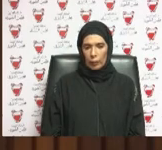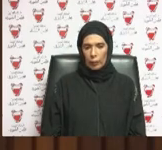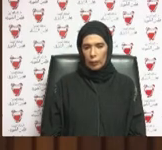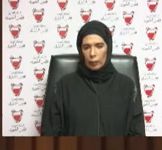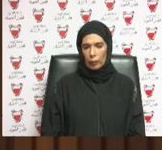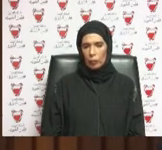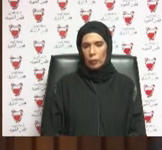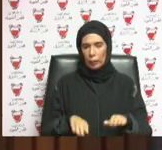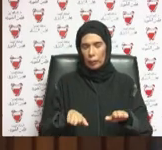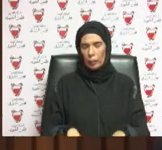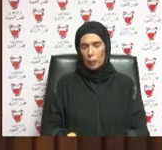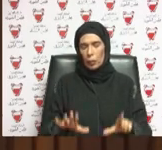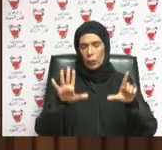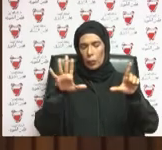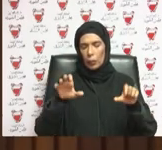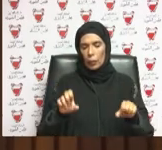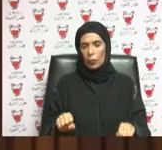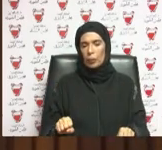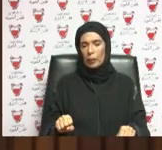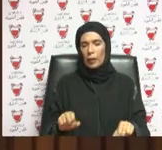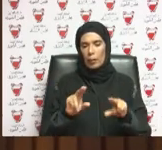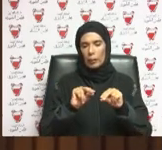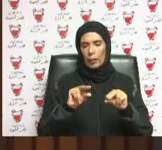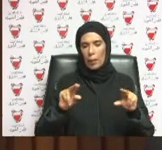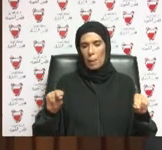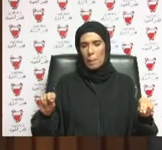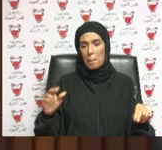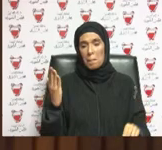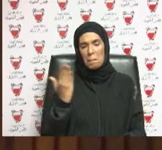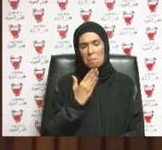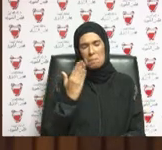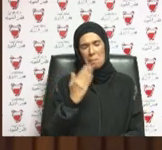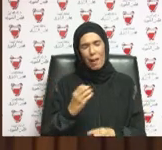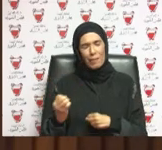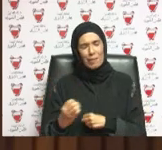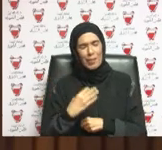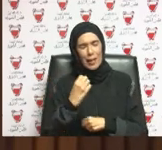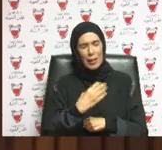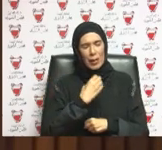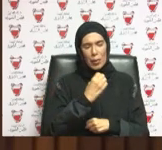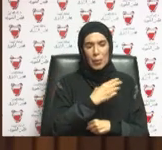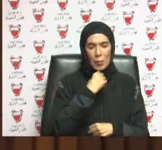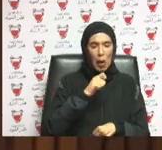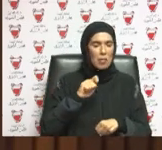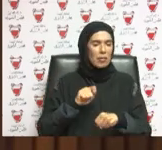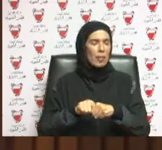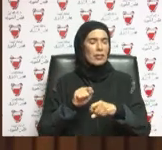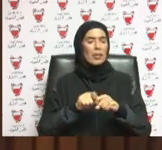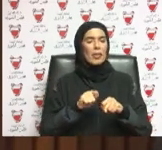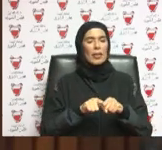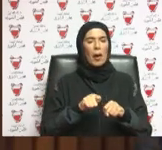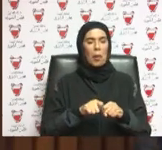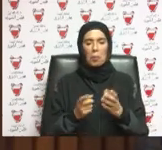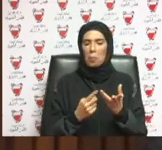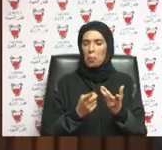كان المجلس الأسبوعي لسموه بمثابة مدرسة لنا، تعلمنا الكثير من نصائحه القيمة